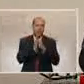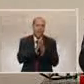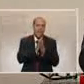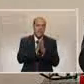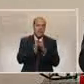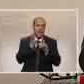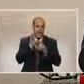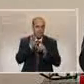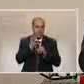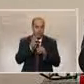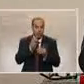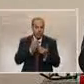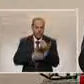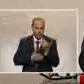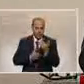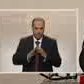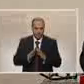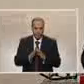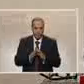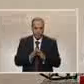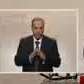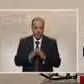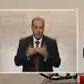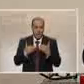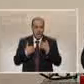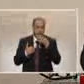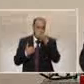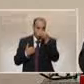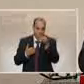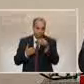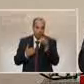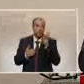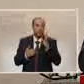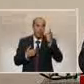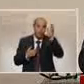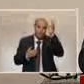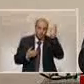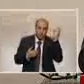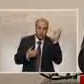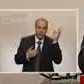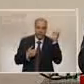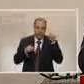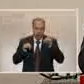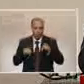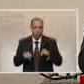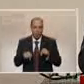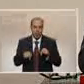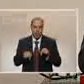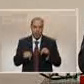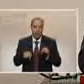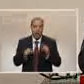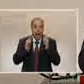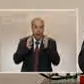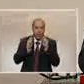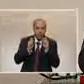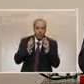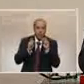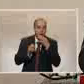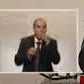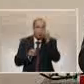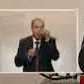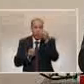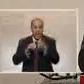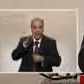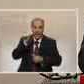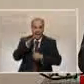السلطه الخامسه الجديده انا اقول للشعب التونسي اليوم حذاري ان تقولوا